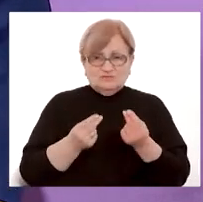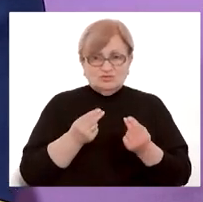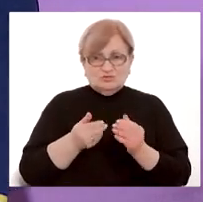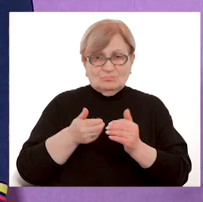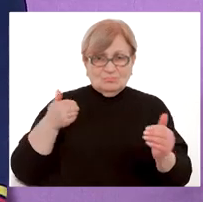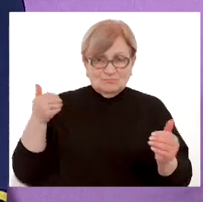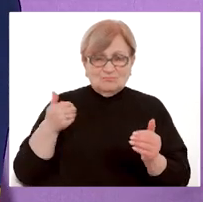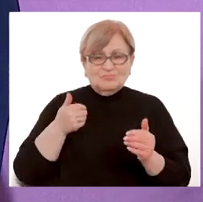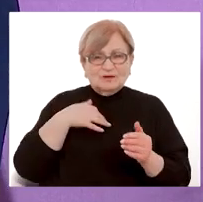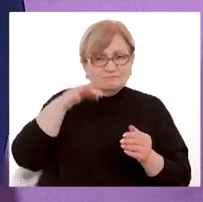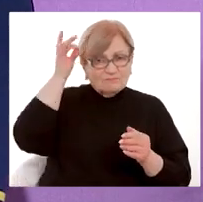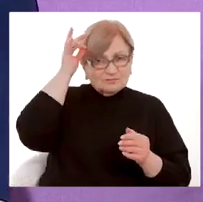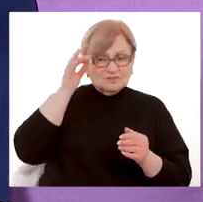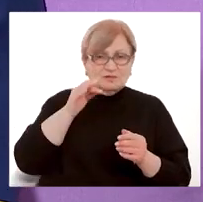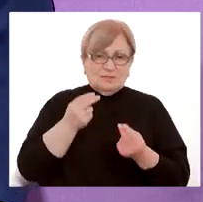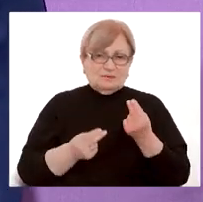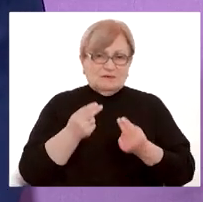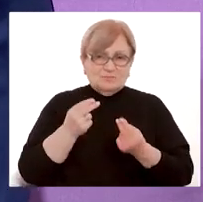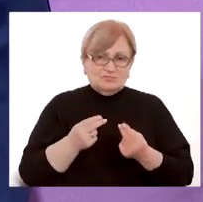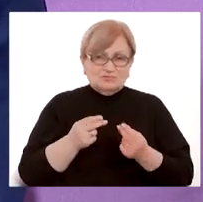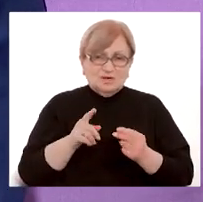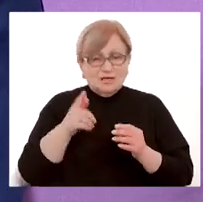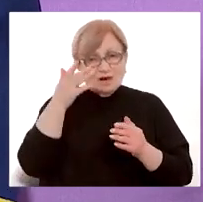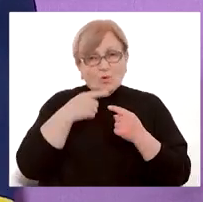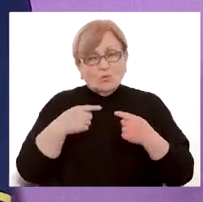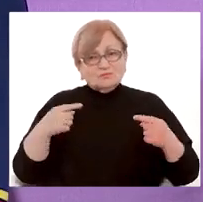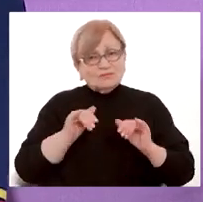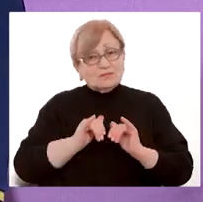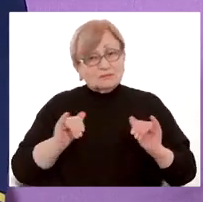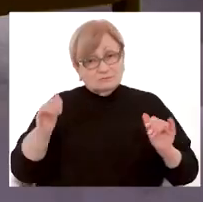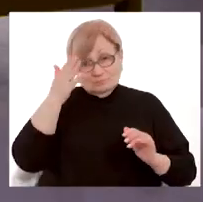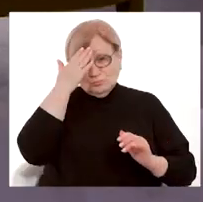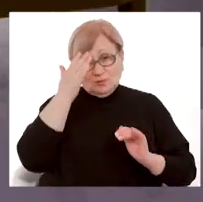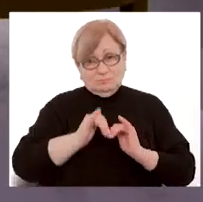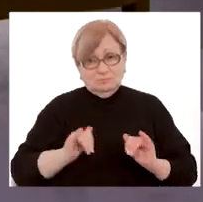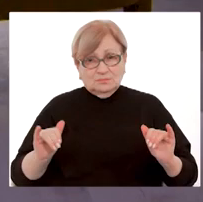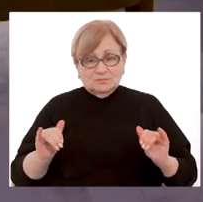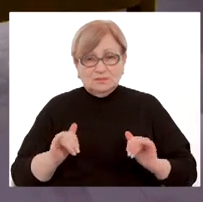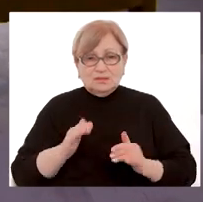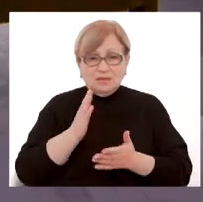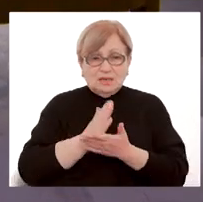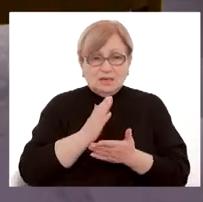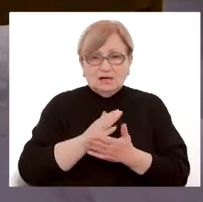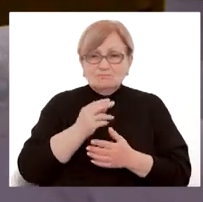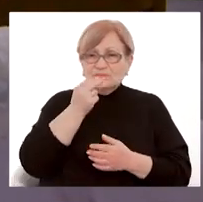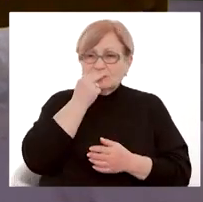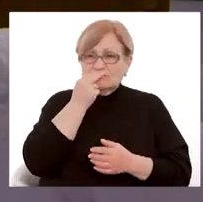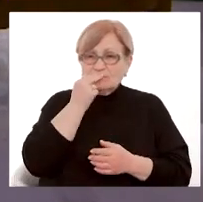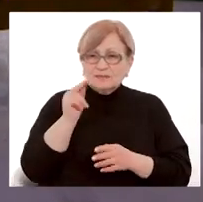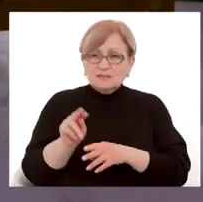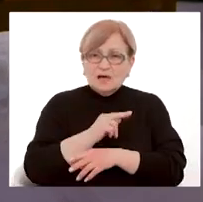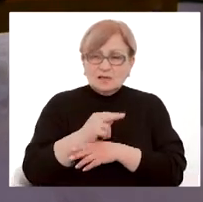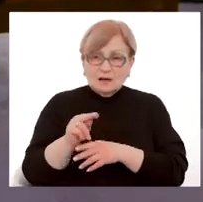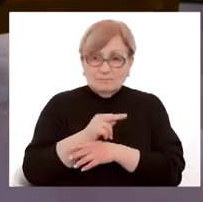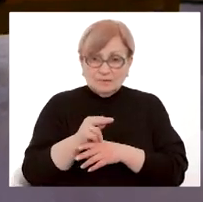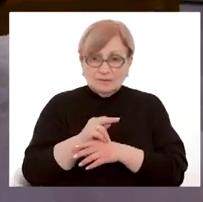თქმა უნდა, გვახსენდება თამაში, ხო? იმიტომ რომ სხვადასხვა უნარების განვითარებას უწყობს ხელს თამაში. აი, არსებობს ესეთი კვებითი თერაპია,